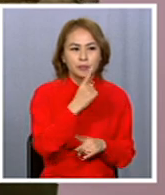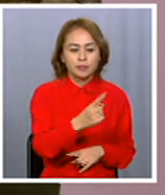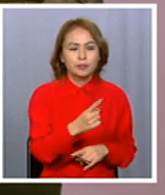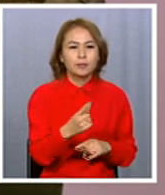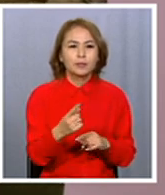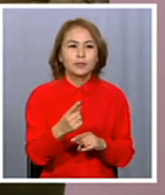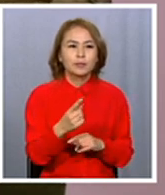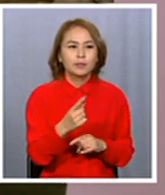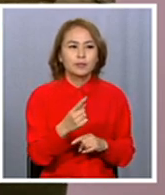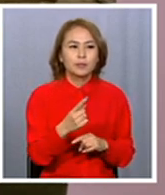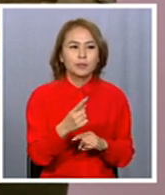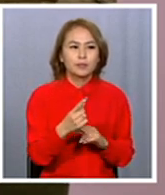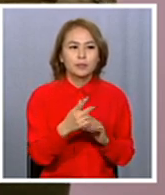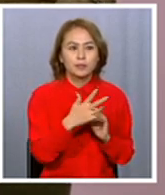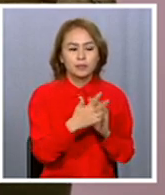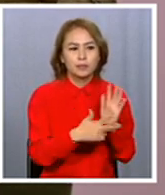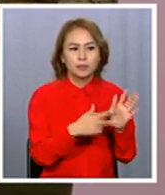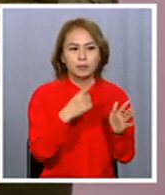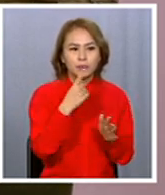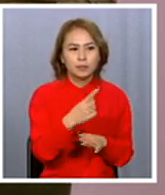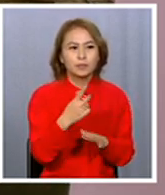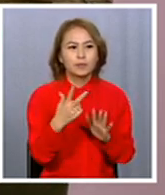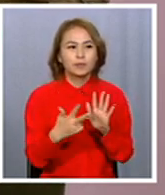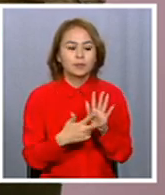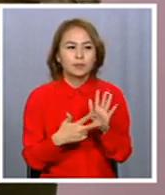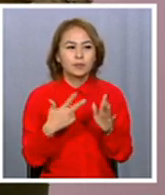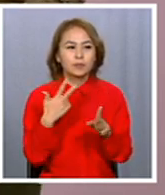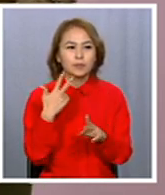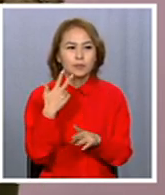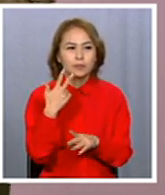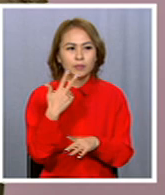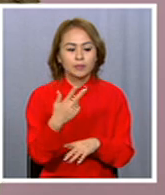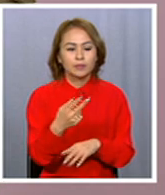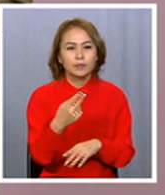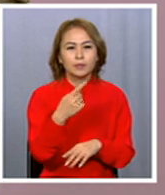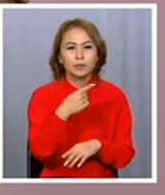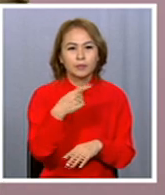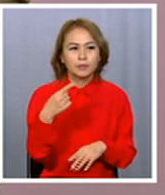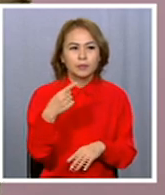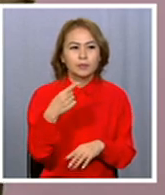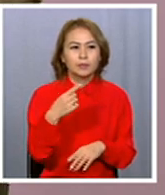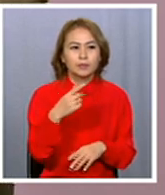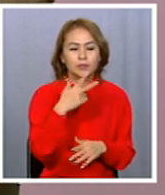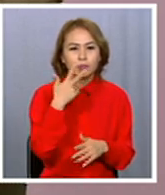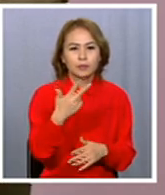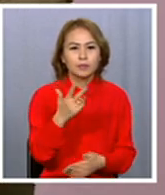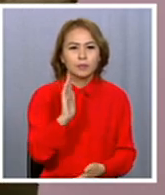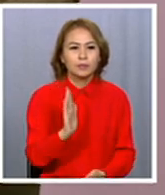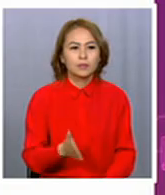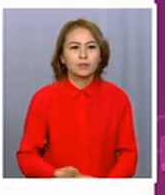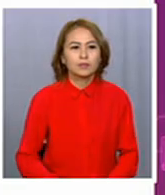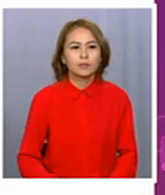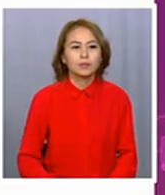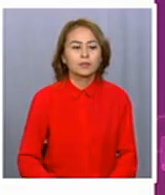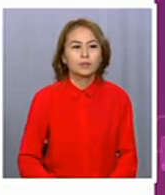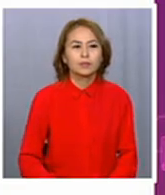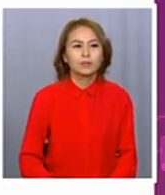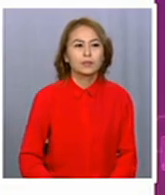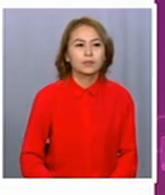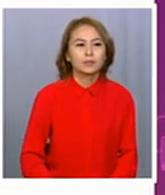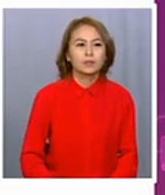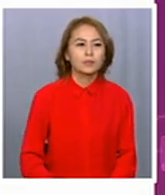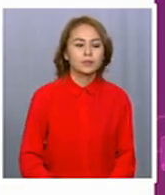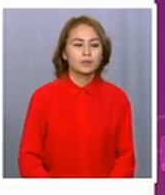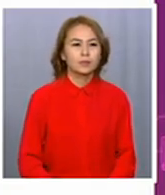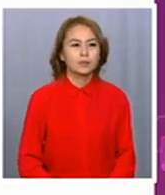1. 8-ден 5 пен 8-ден 2-нің айырмасын анықтаймыз. Жауабы 8-ден 3. Енді